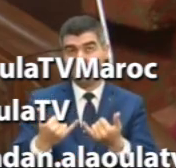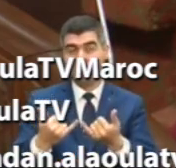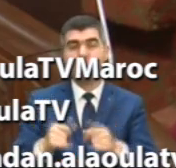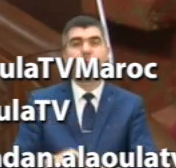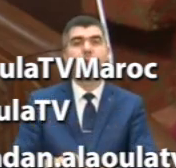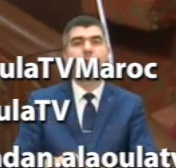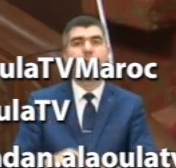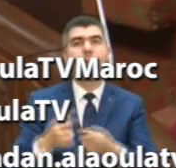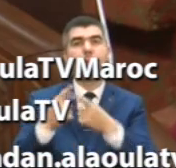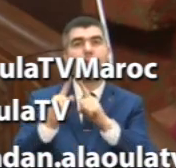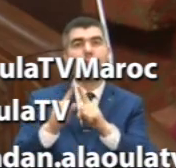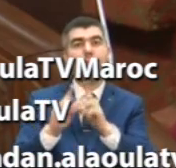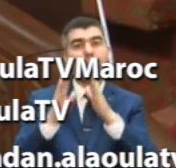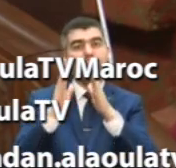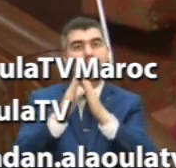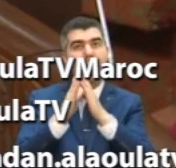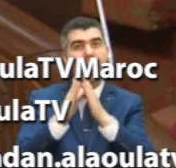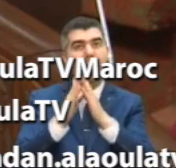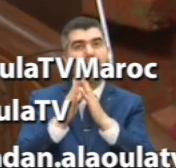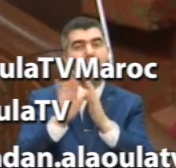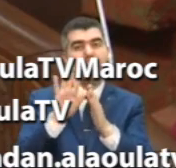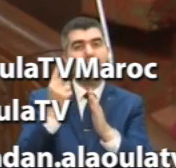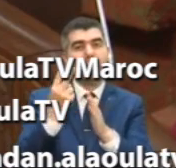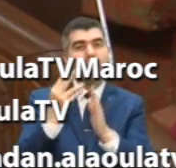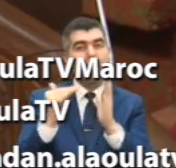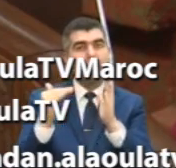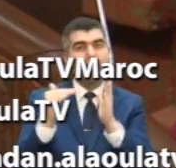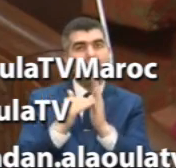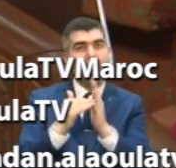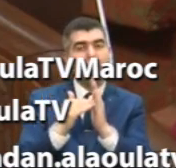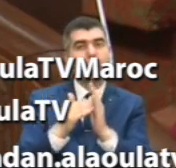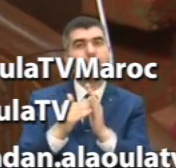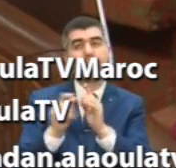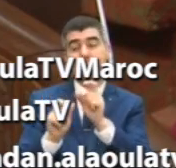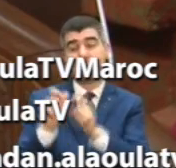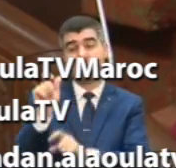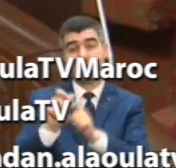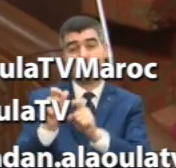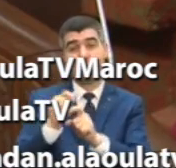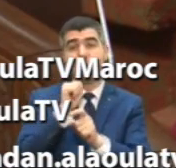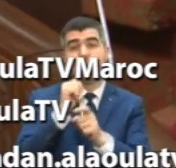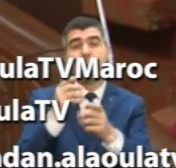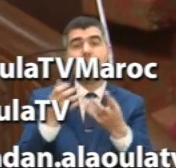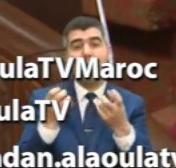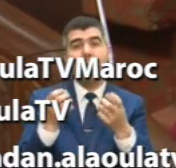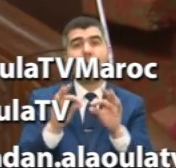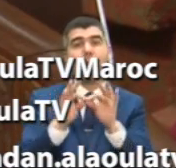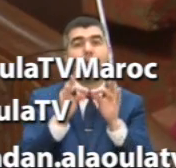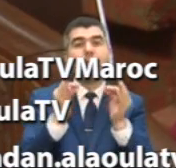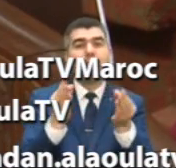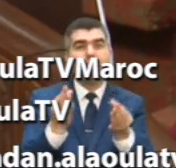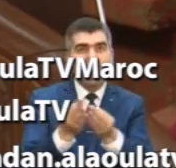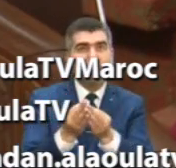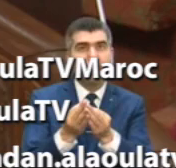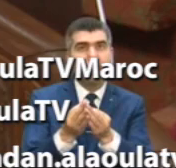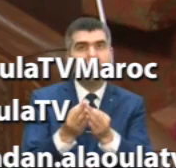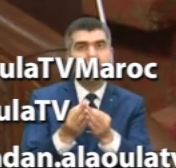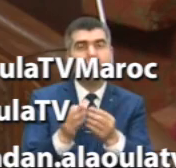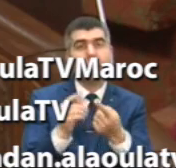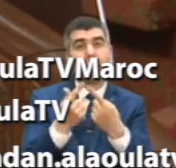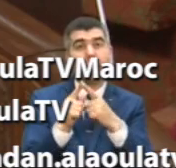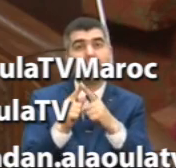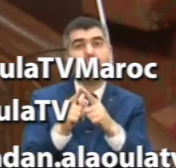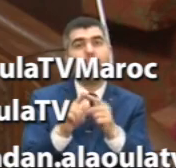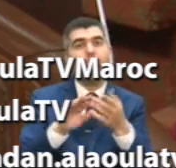بأن هذا السكن الاجتماعي استجاب لوضع وحسن وضع أسر كثيرة في يعني